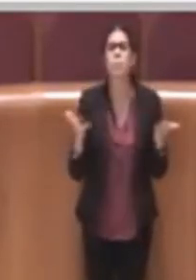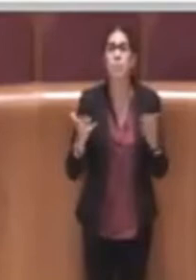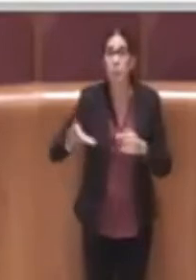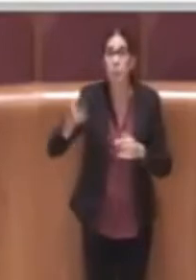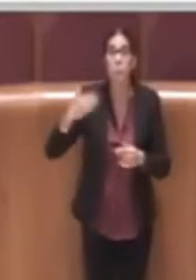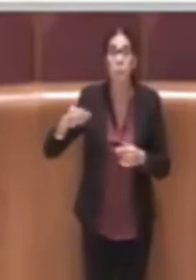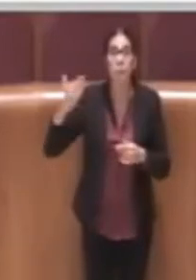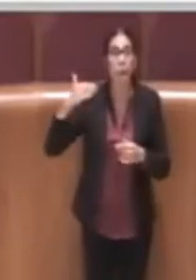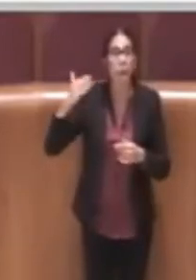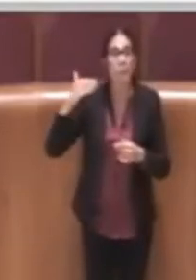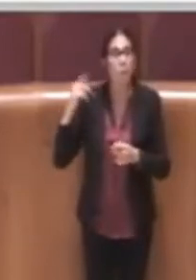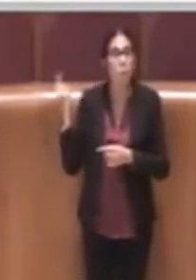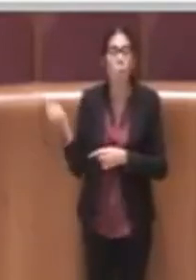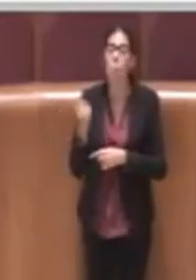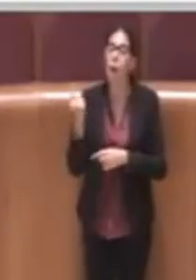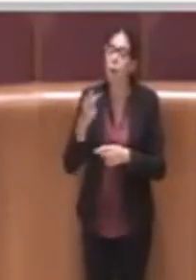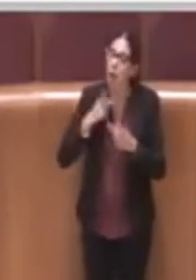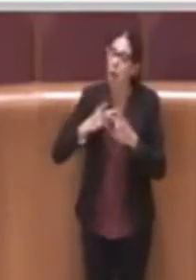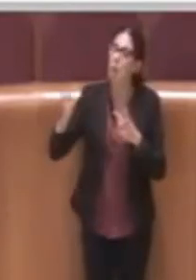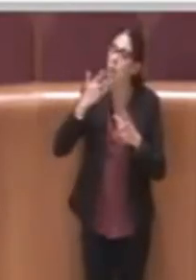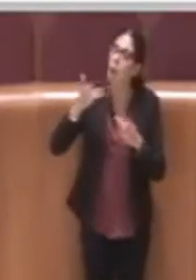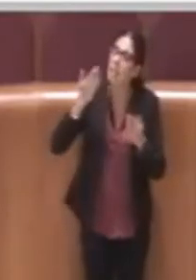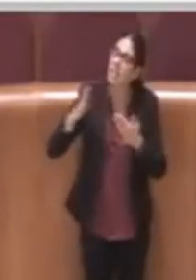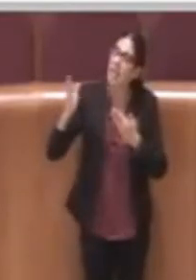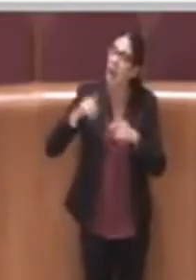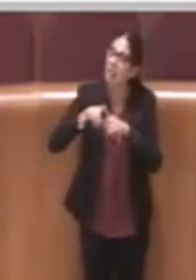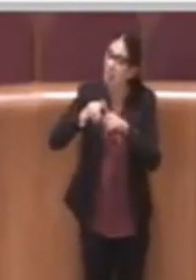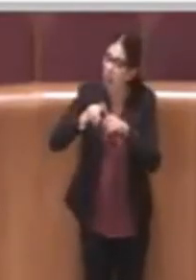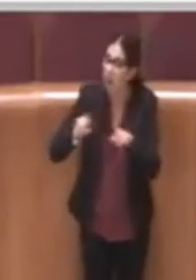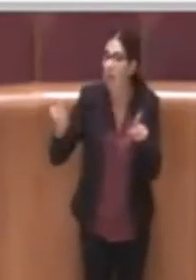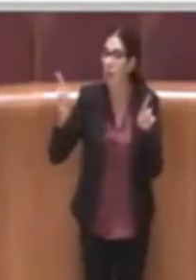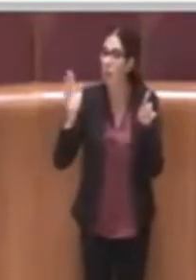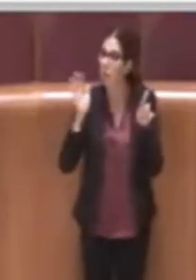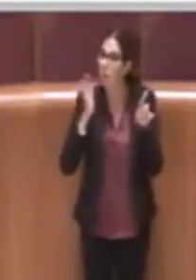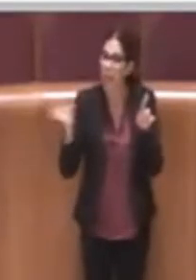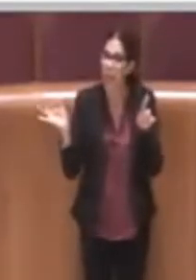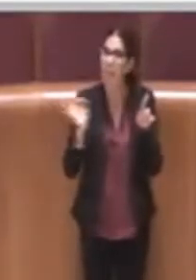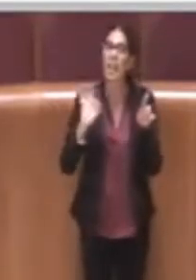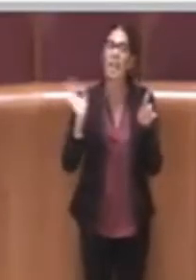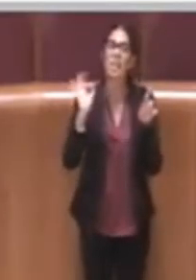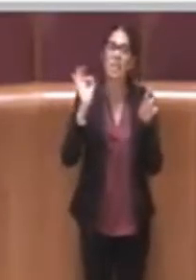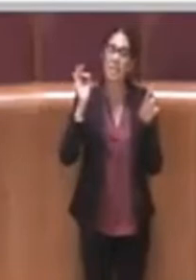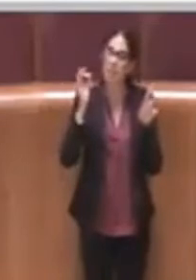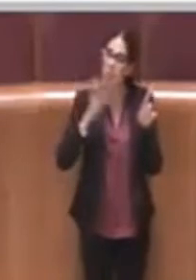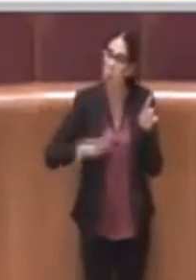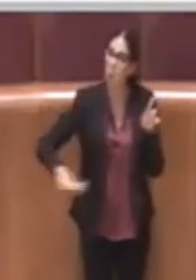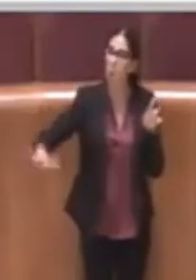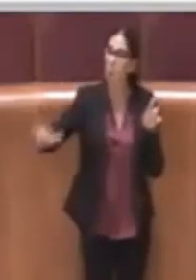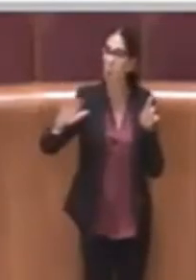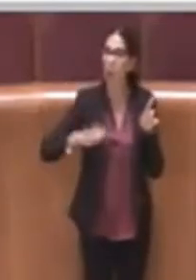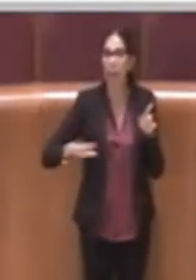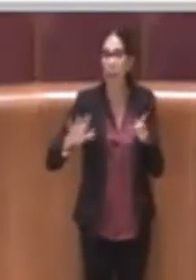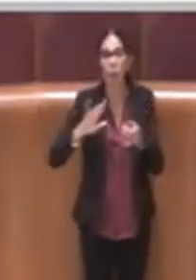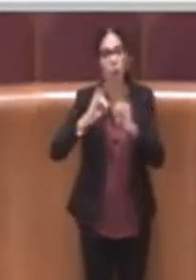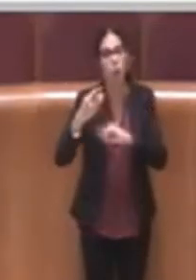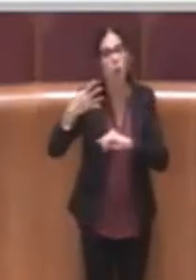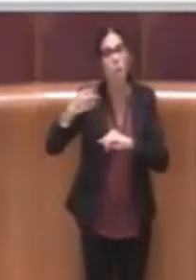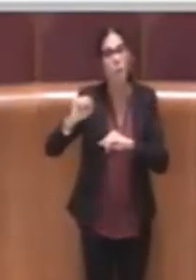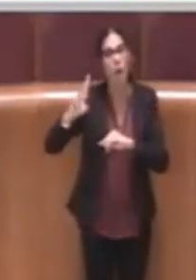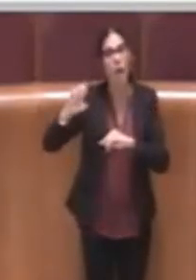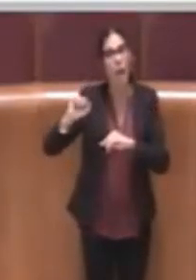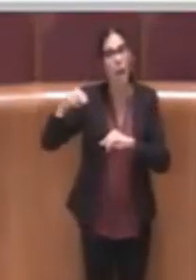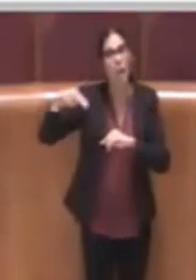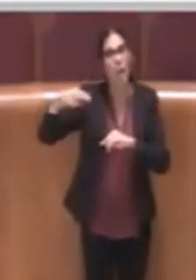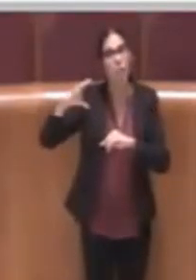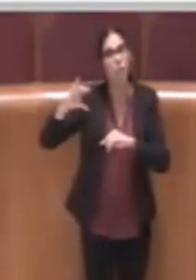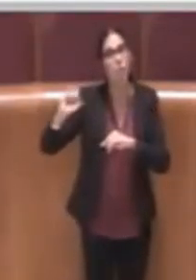passato qualcuno ha tentato di voler salvare il vostro bellissimo parco di Tormarancia inventandosi delle compensazioni